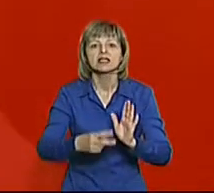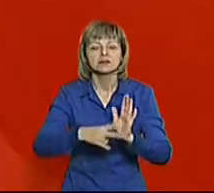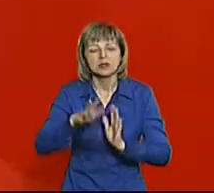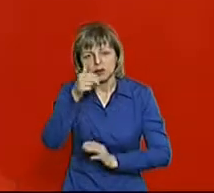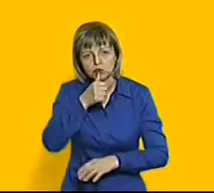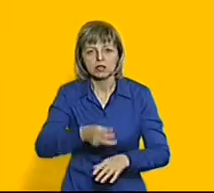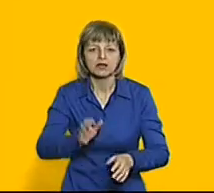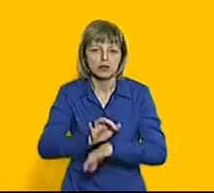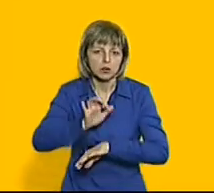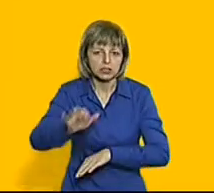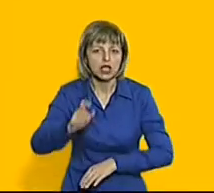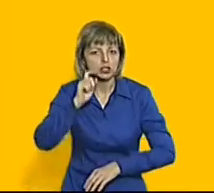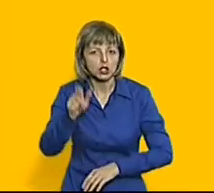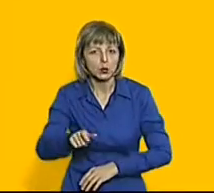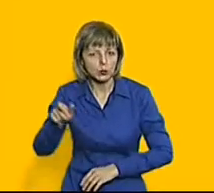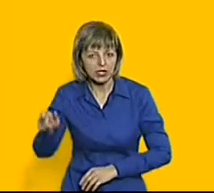українців.